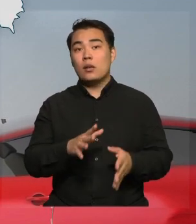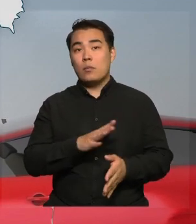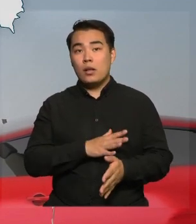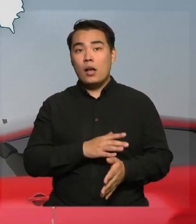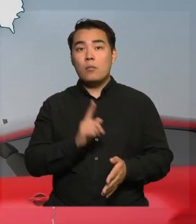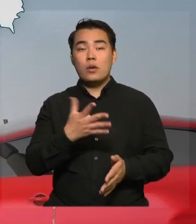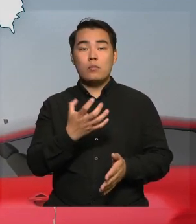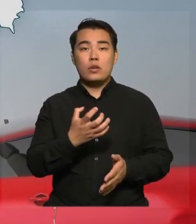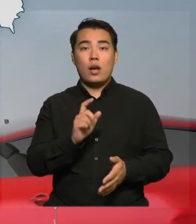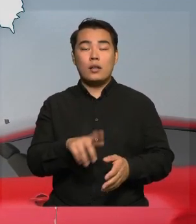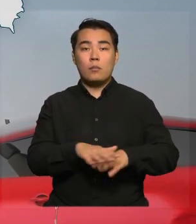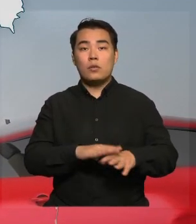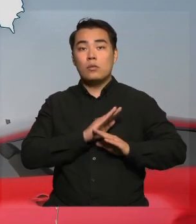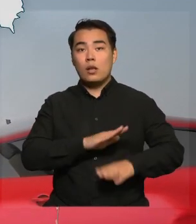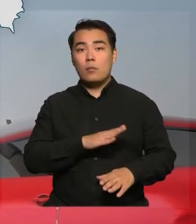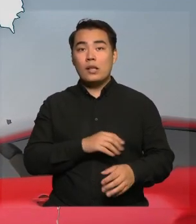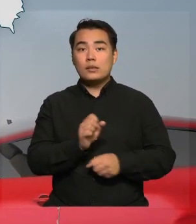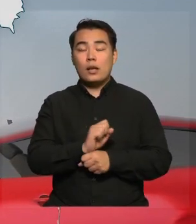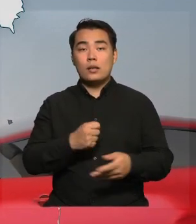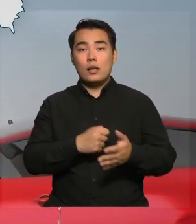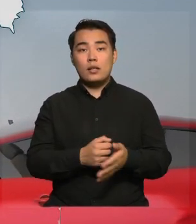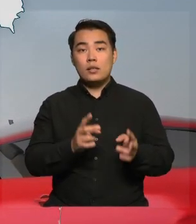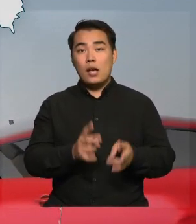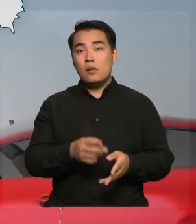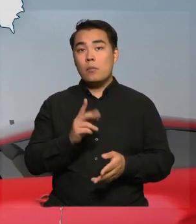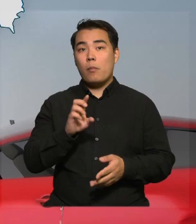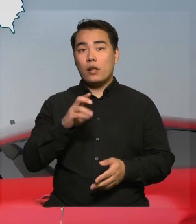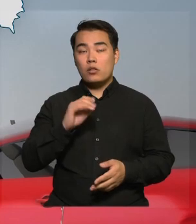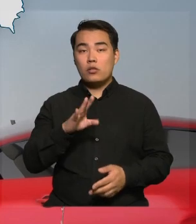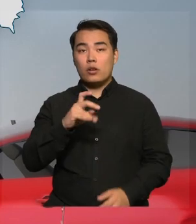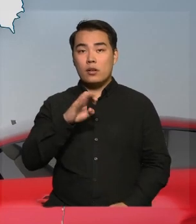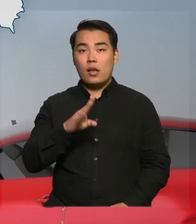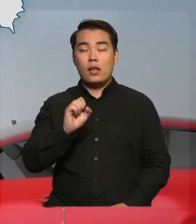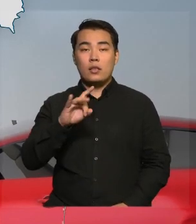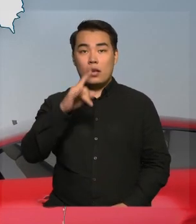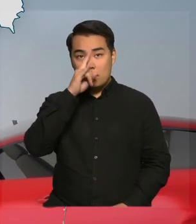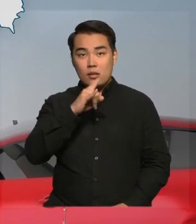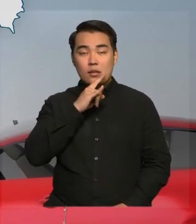жолаушы мерт болған. Жол көлік оқиғалары әсіресе батыс пен шығыс Қазақстан, Атырау,